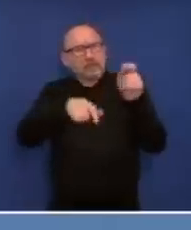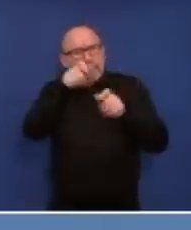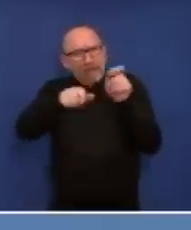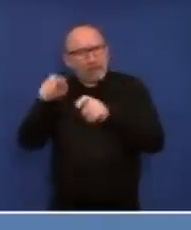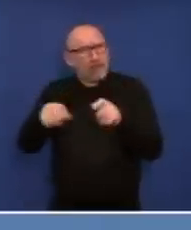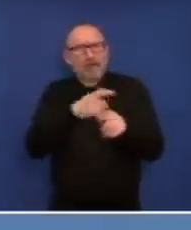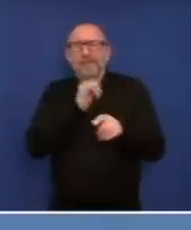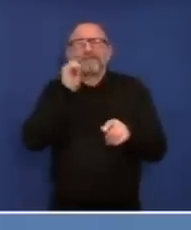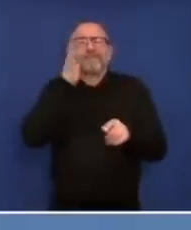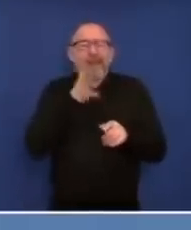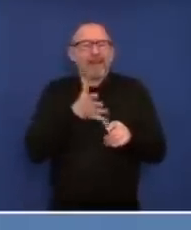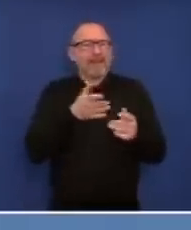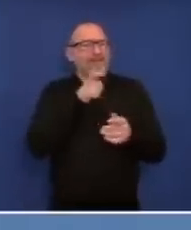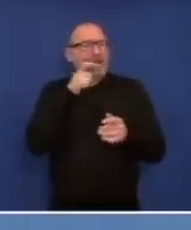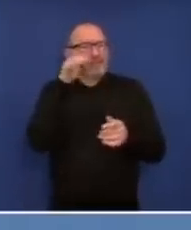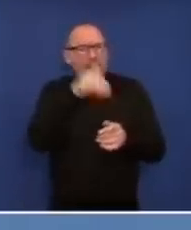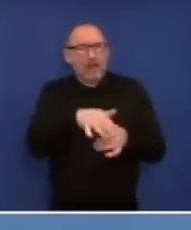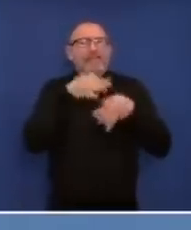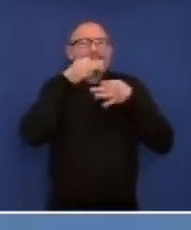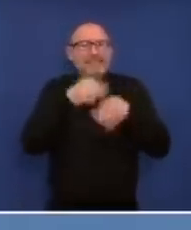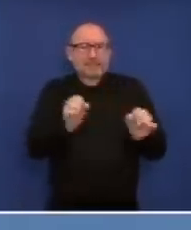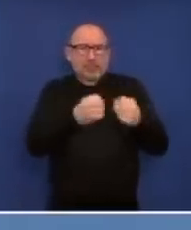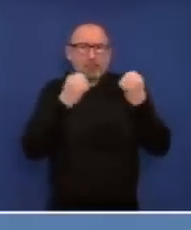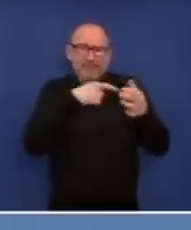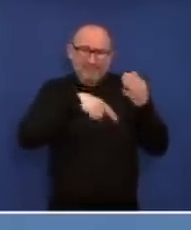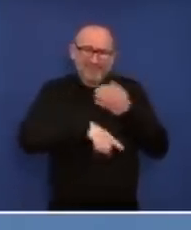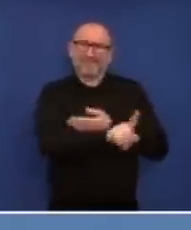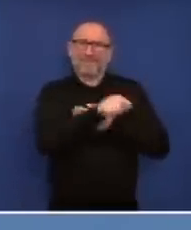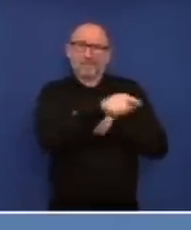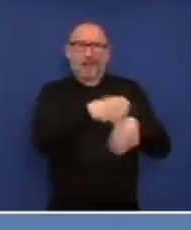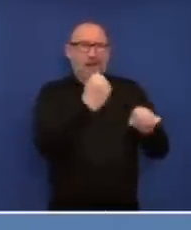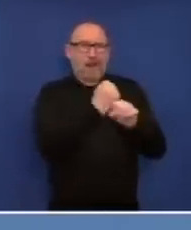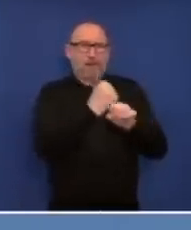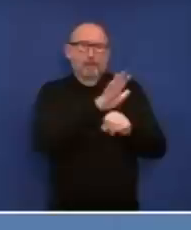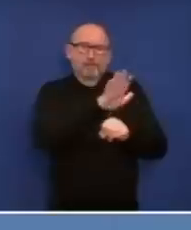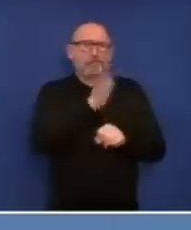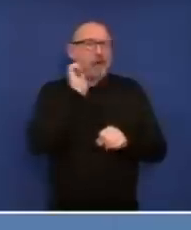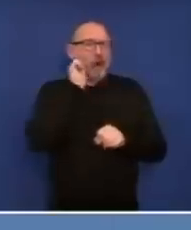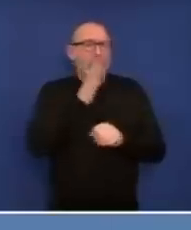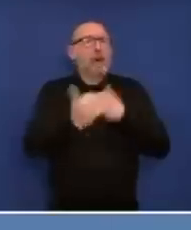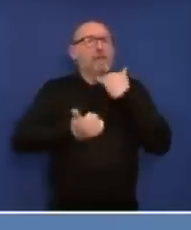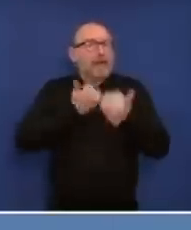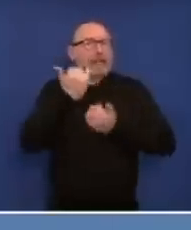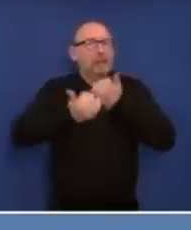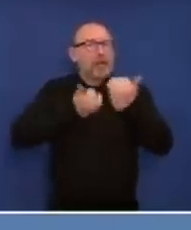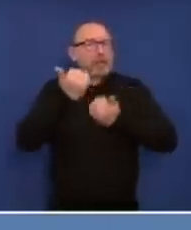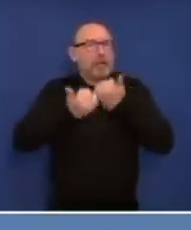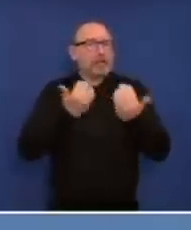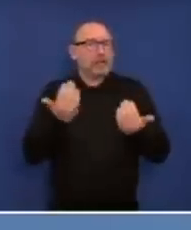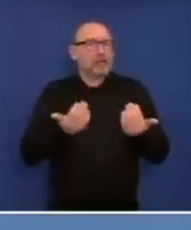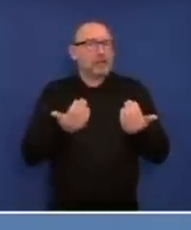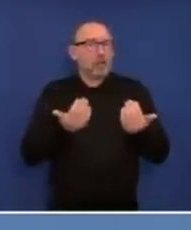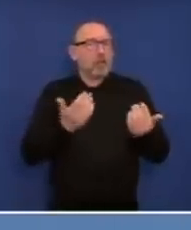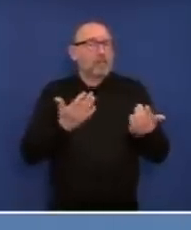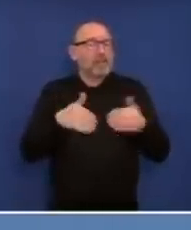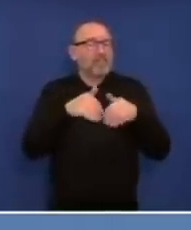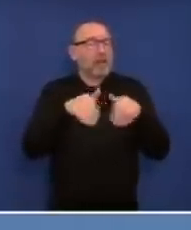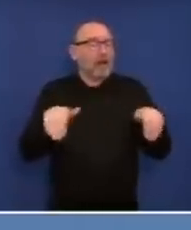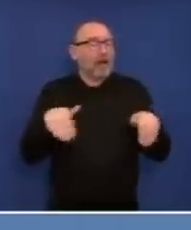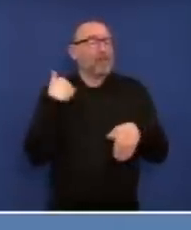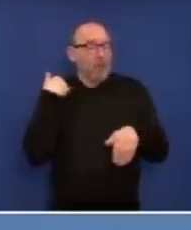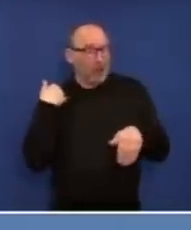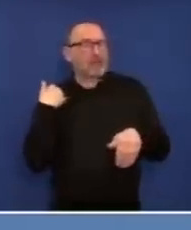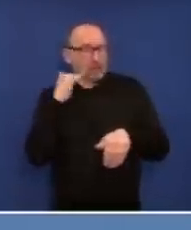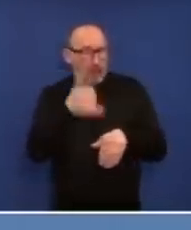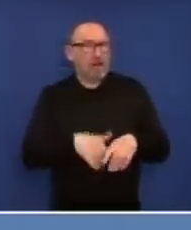Verantwortung tagtäglich in Intensivstationen tragen und die berichtet haben aus ihrem Alltag am Rande der Überlastung. Da